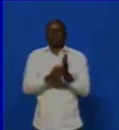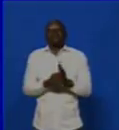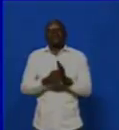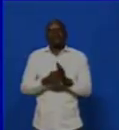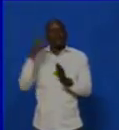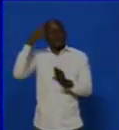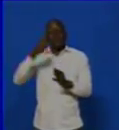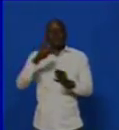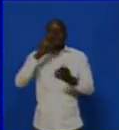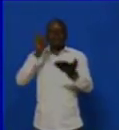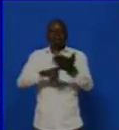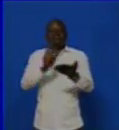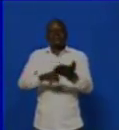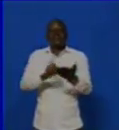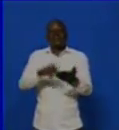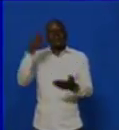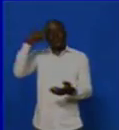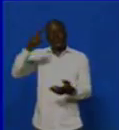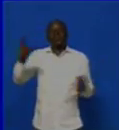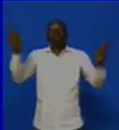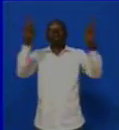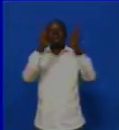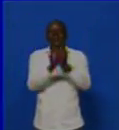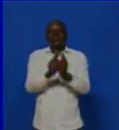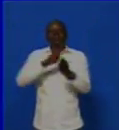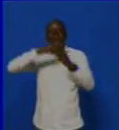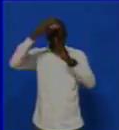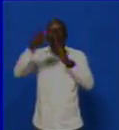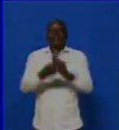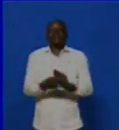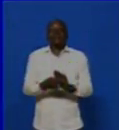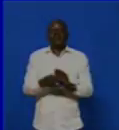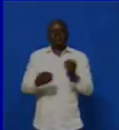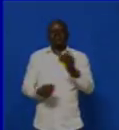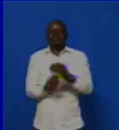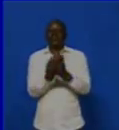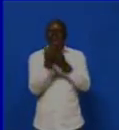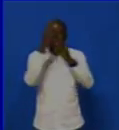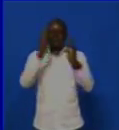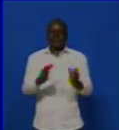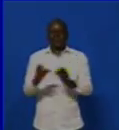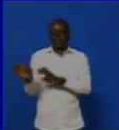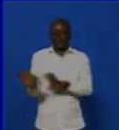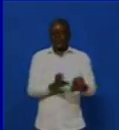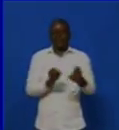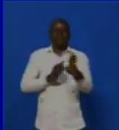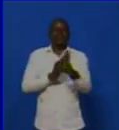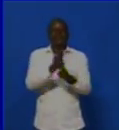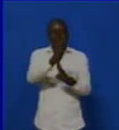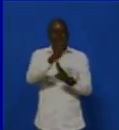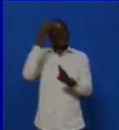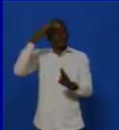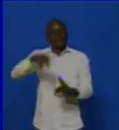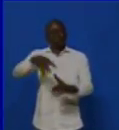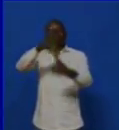largement débattues à l'occasion de cette rencontre bilan. Le promoteur qui entend faire de la filière un maillon essentiel pour